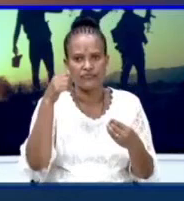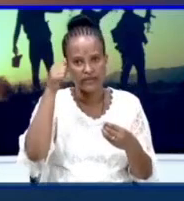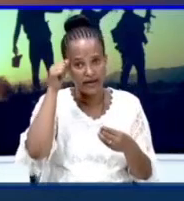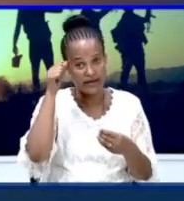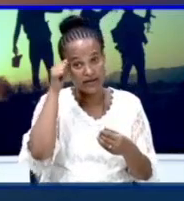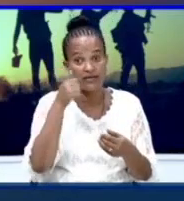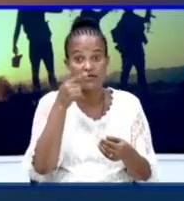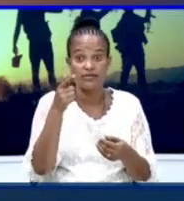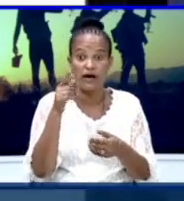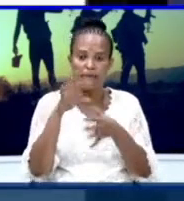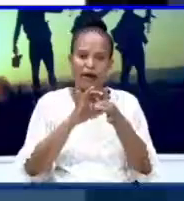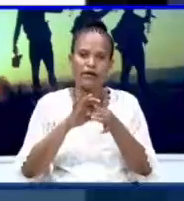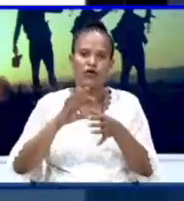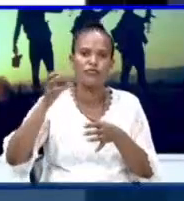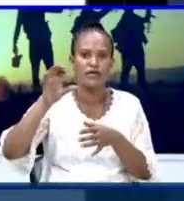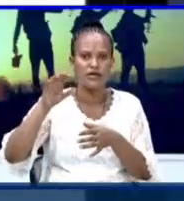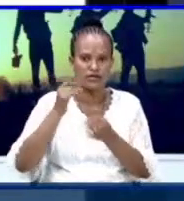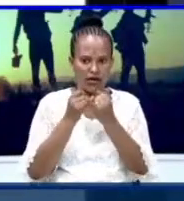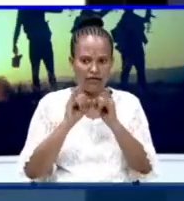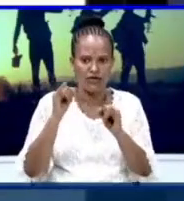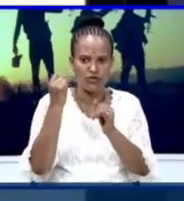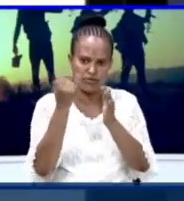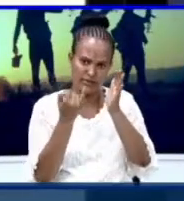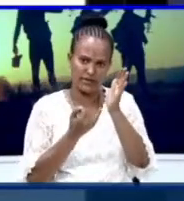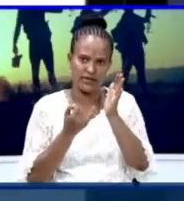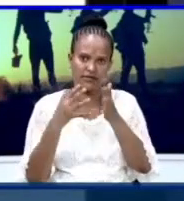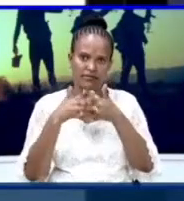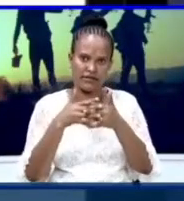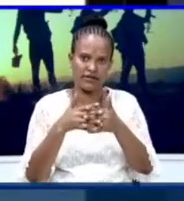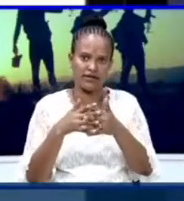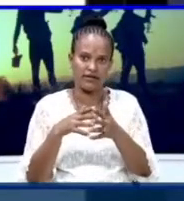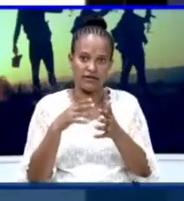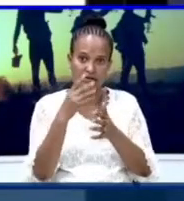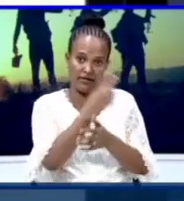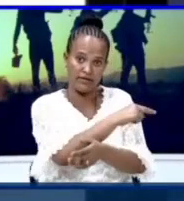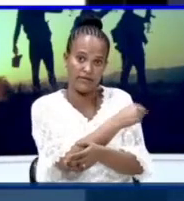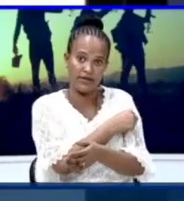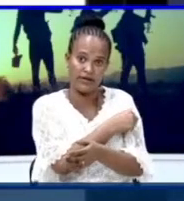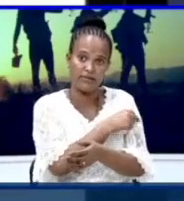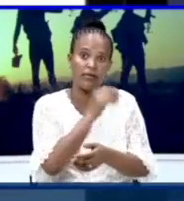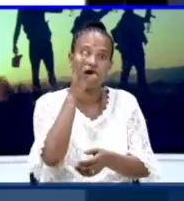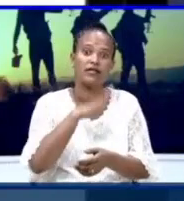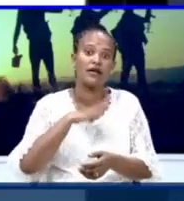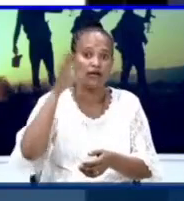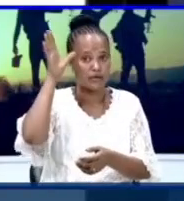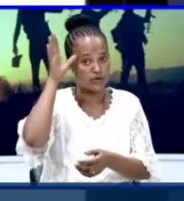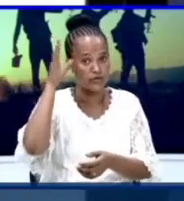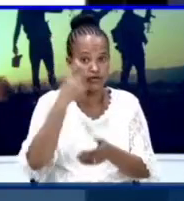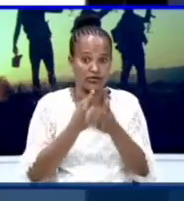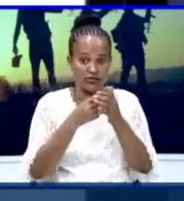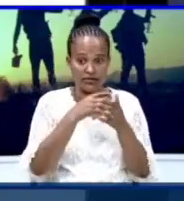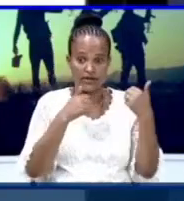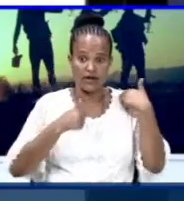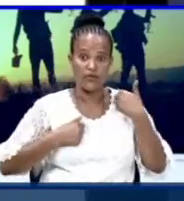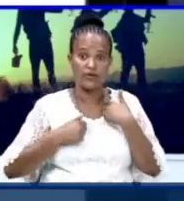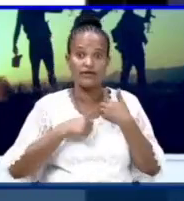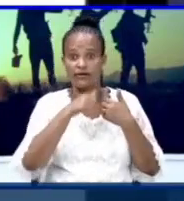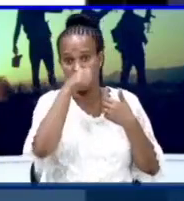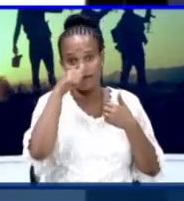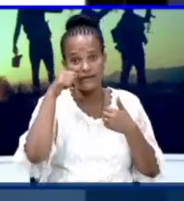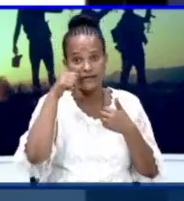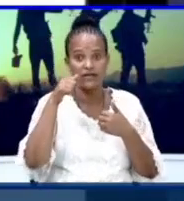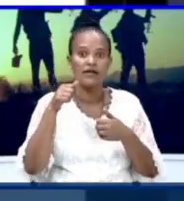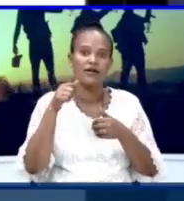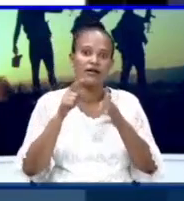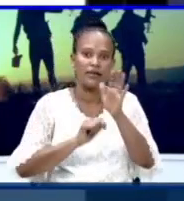ብዝብል ኣብ ማሕበራዊ ሚድያ ዘካፈልዎ ምስሊ ዘመናዊ ናውቲ ሕክምና ብኣይተ ገብረ ክርስቶስ ሰራዊት ውልቀ መላኺ ኢሳያስ ኣፈወርቂ ካብ